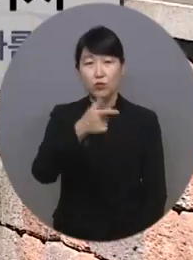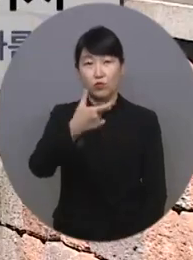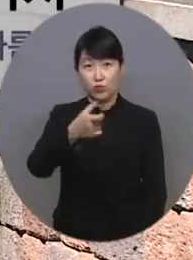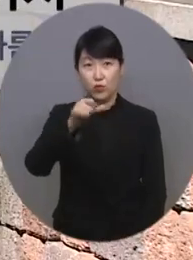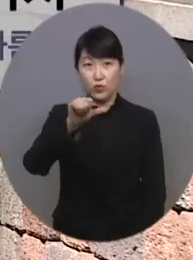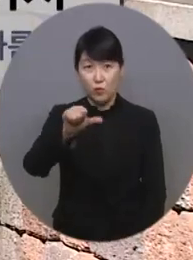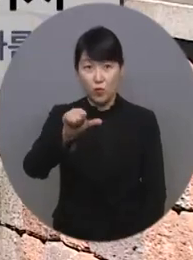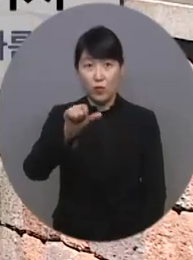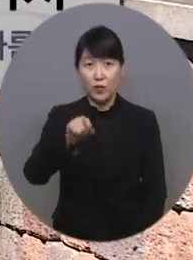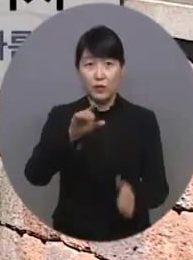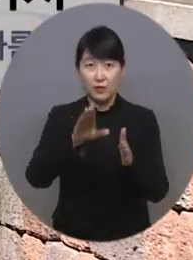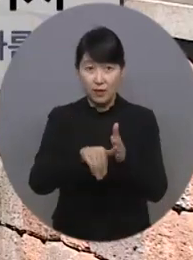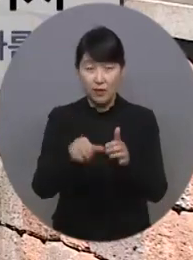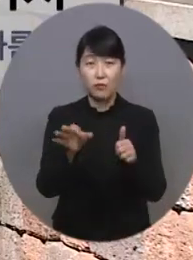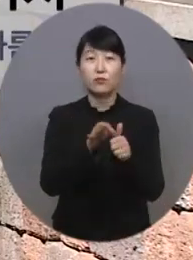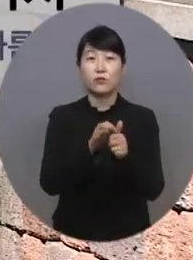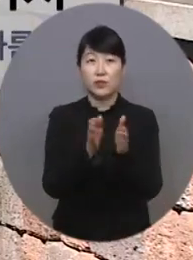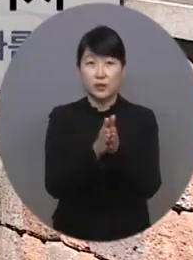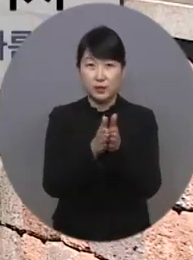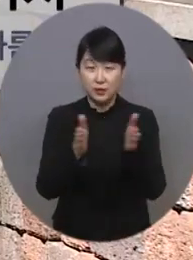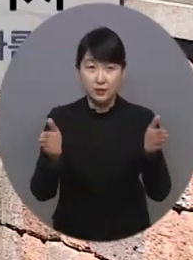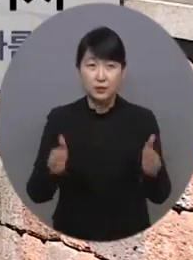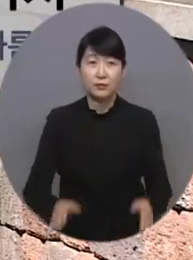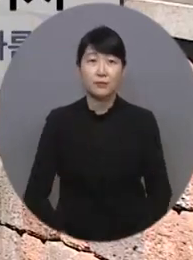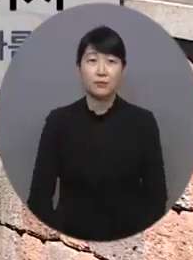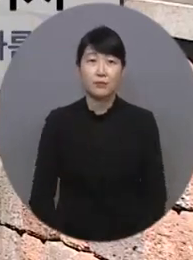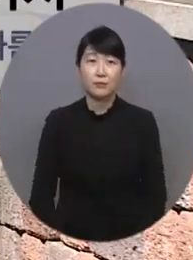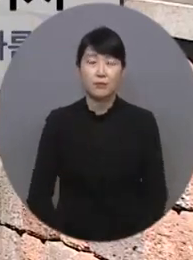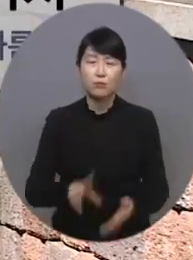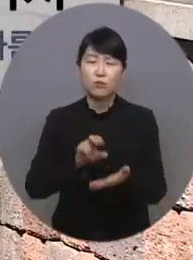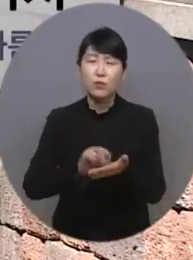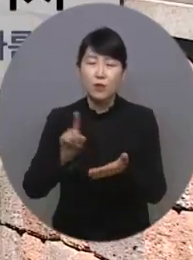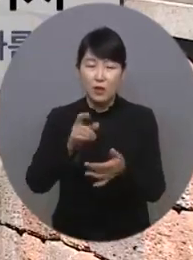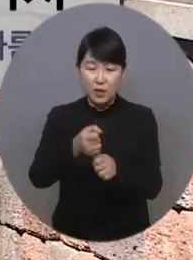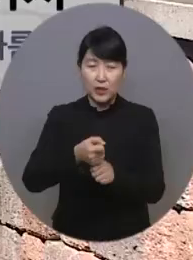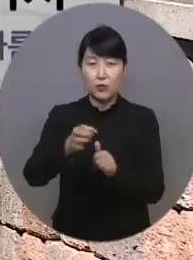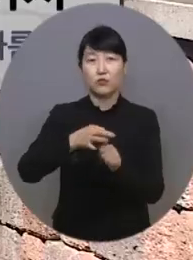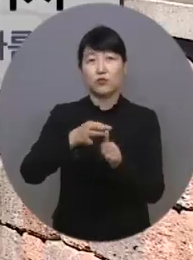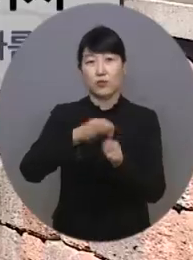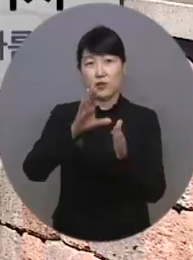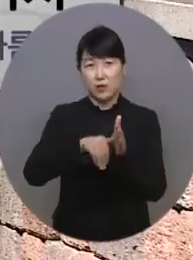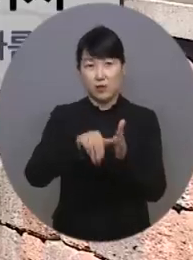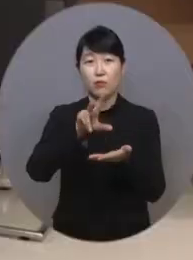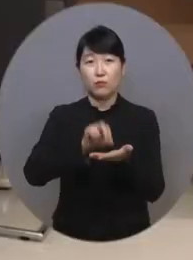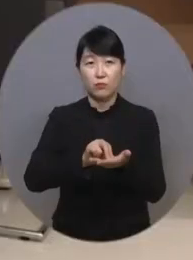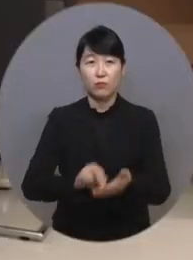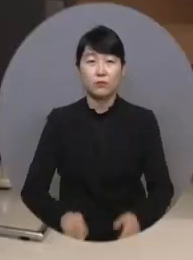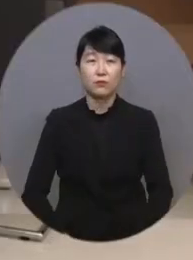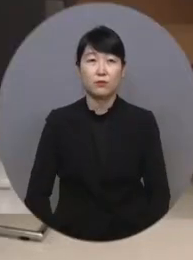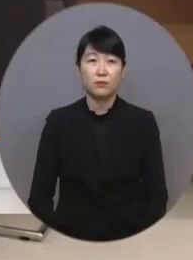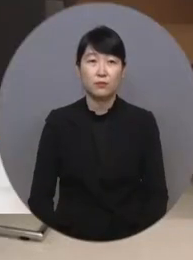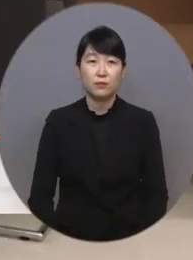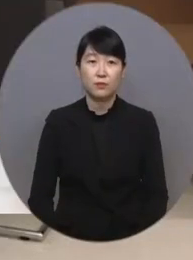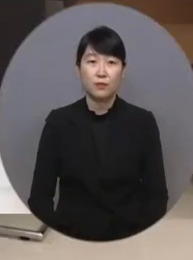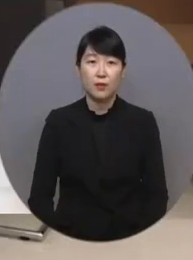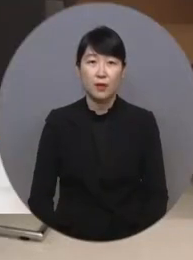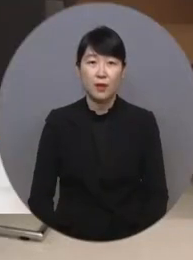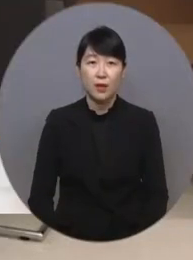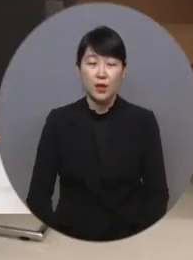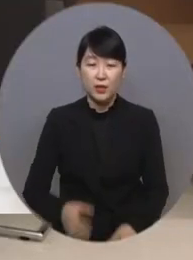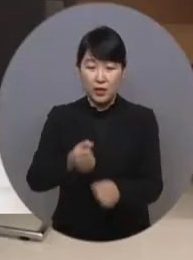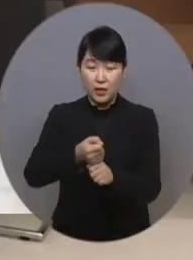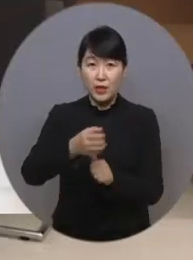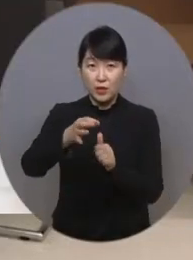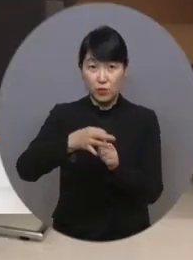65세까지 출생 연도에 따라 다릅니다. 문제는 연금 조기 수령에서 나타납니다. 조기 수령은 1년